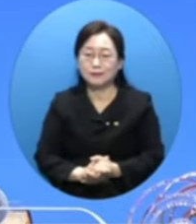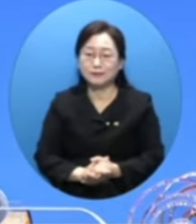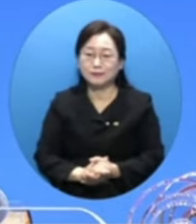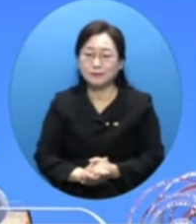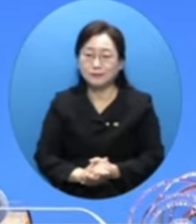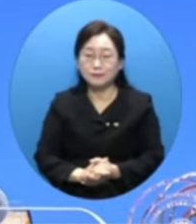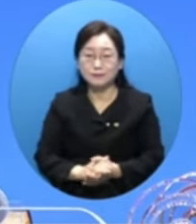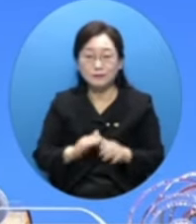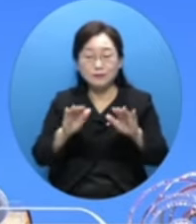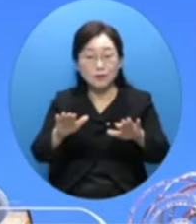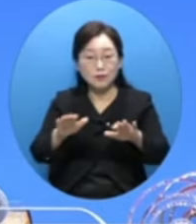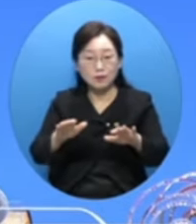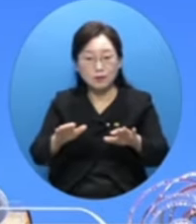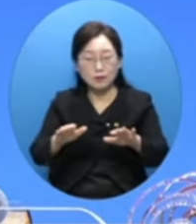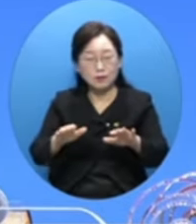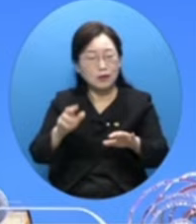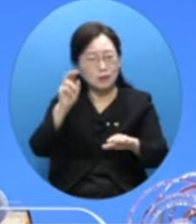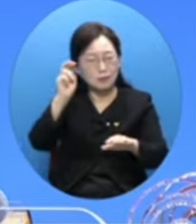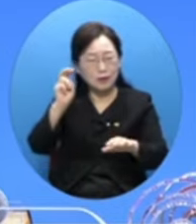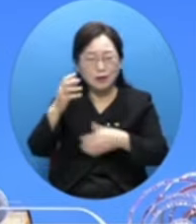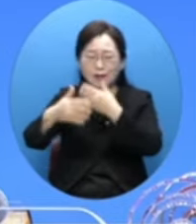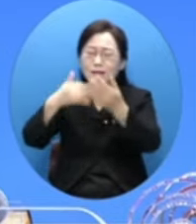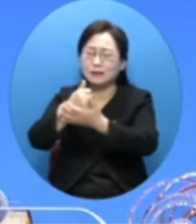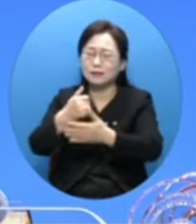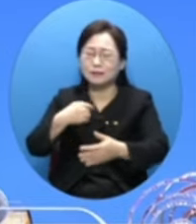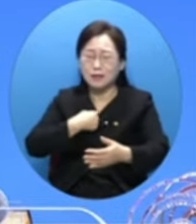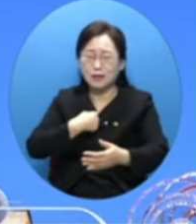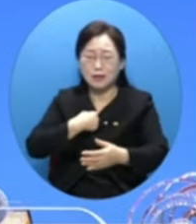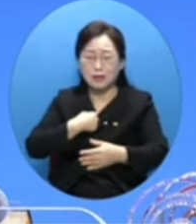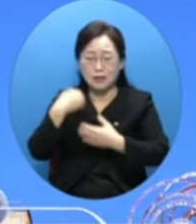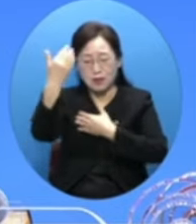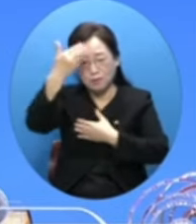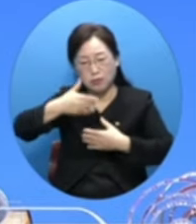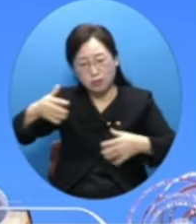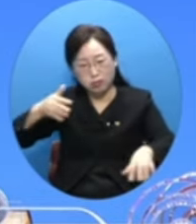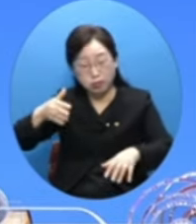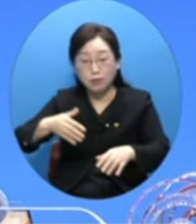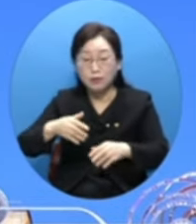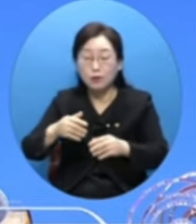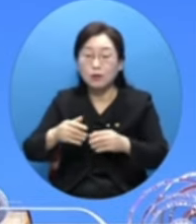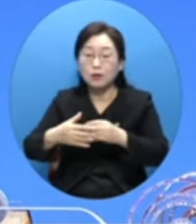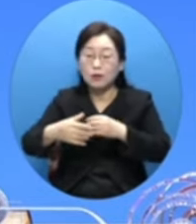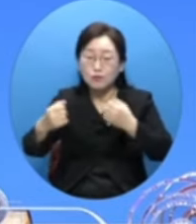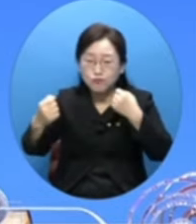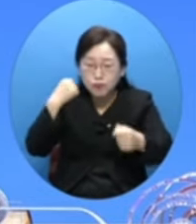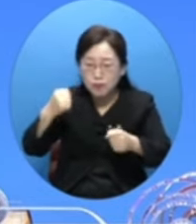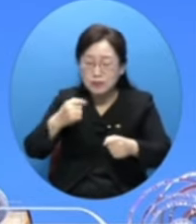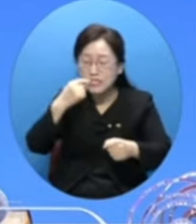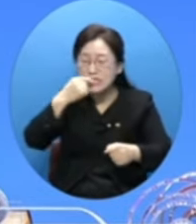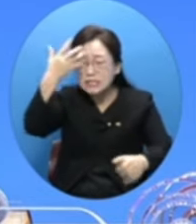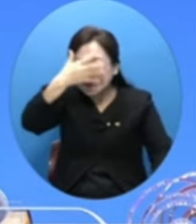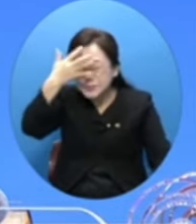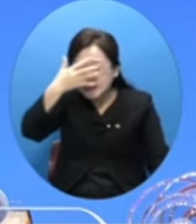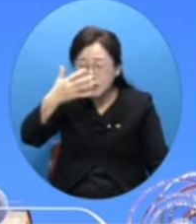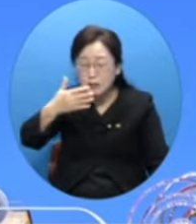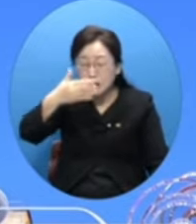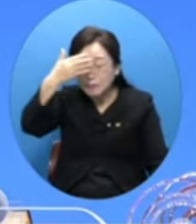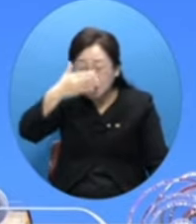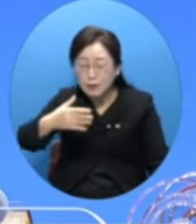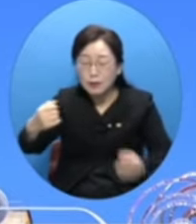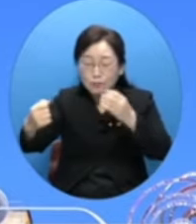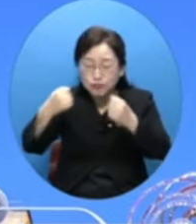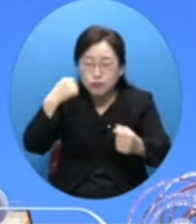보통 이때 되면 하나님 내가 이렇게 몸에 중풍까지 오면서 이렇게 백내장도 오고 앞을 잘 못 보면서 여기까지 이렇게